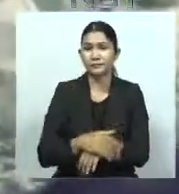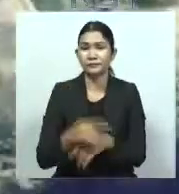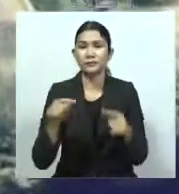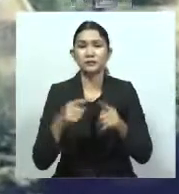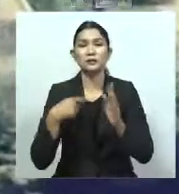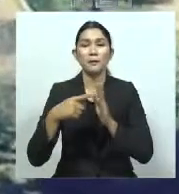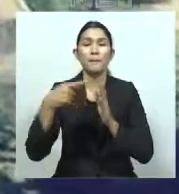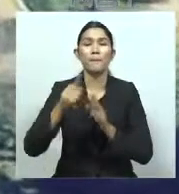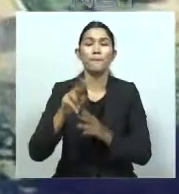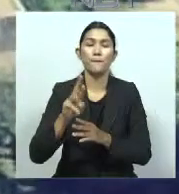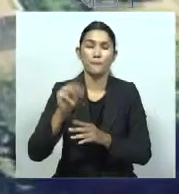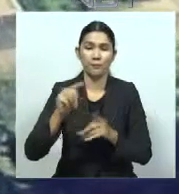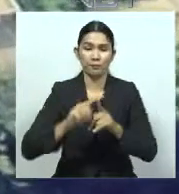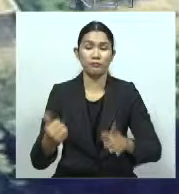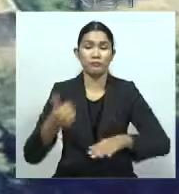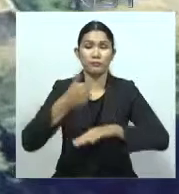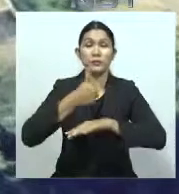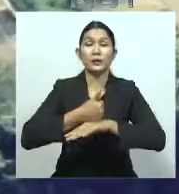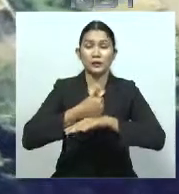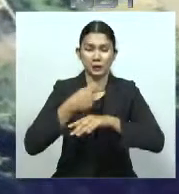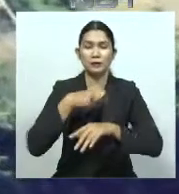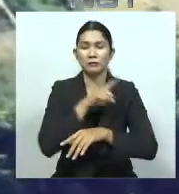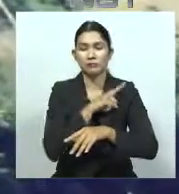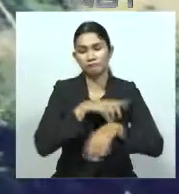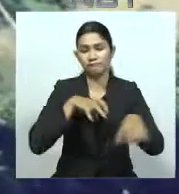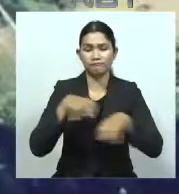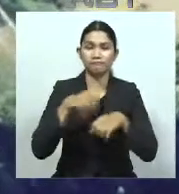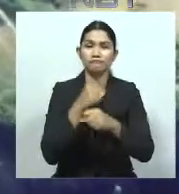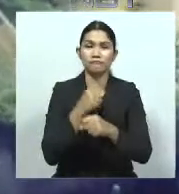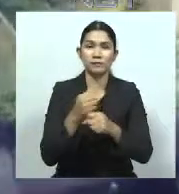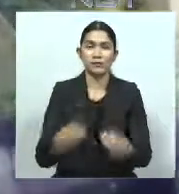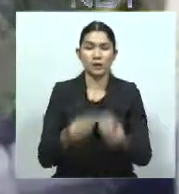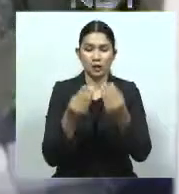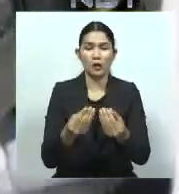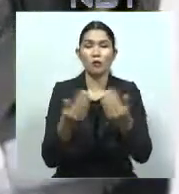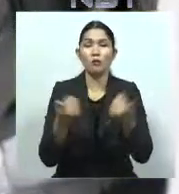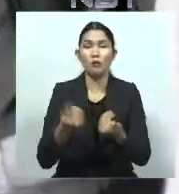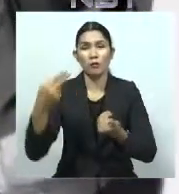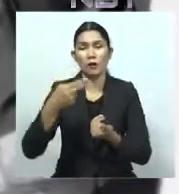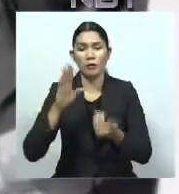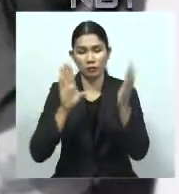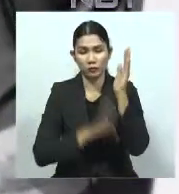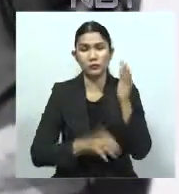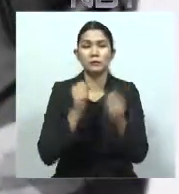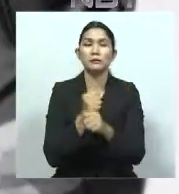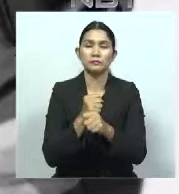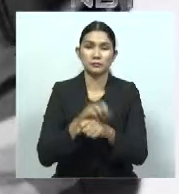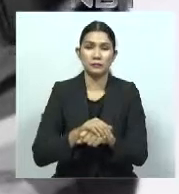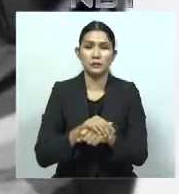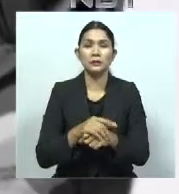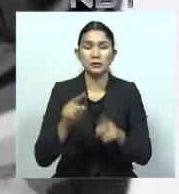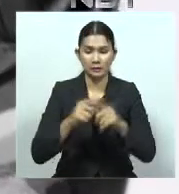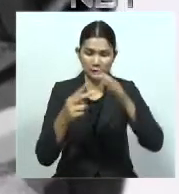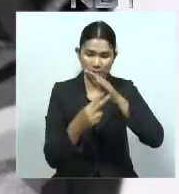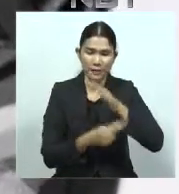เอกเปรมตินสูลานนท์ประธานองคมนตรีและรัฐบุรุษได้สร้างไว้ให้ลูกหลานชาวสงขลาได้ใช้ประโยชน์สะพานแห่งนี้เป็นเพียงคุณูปการ